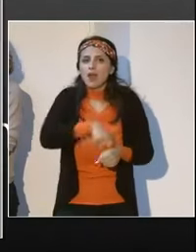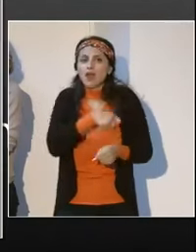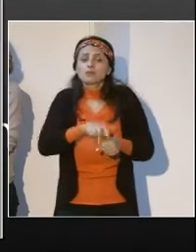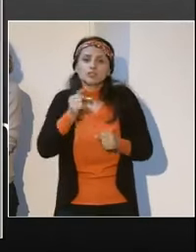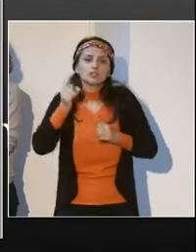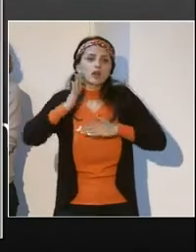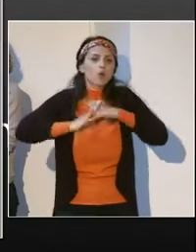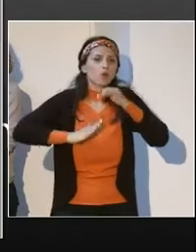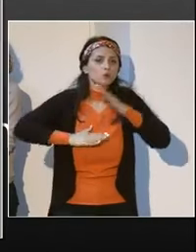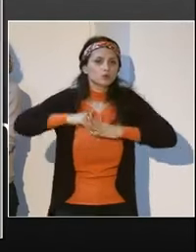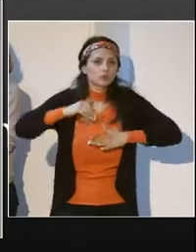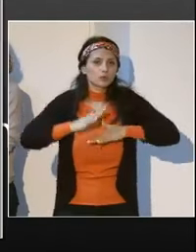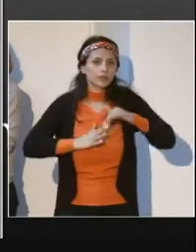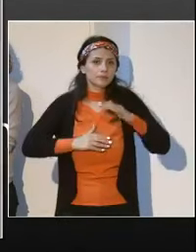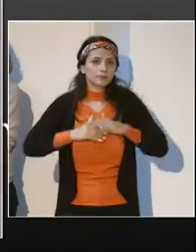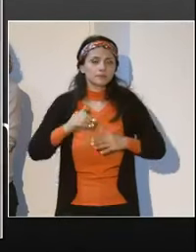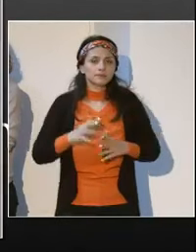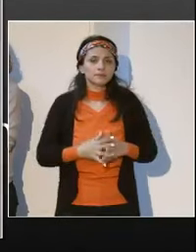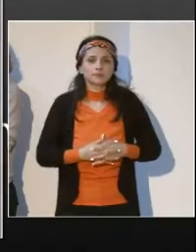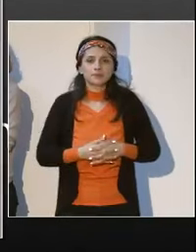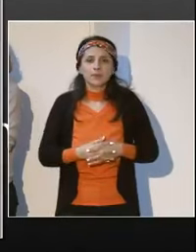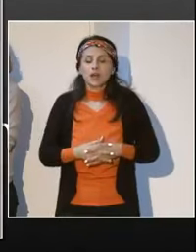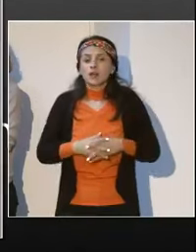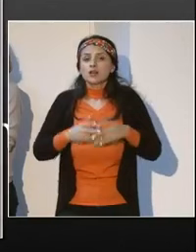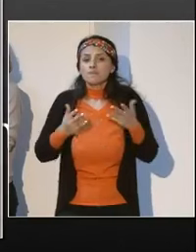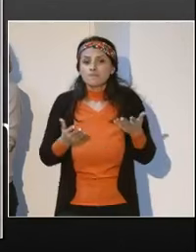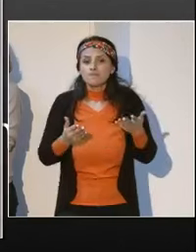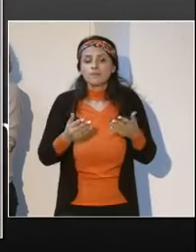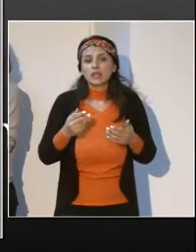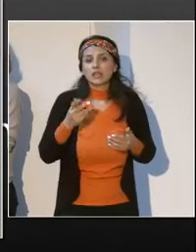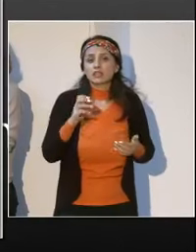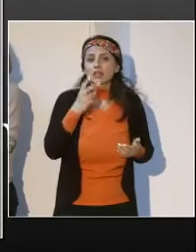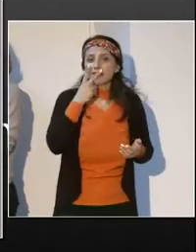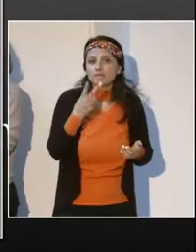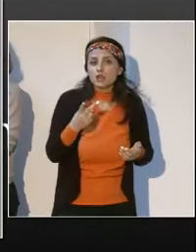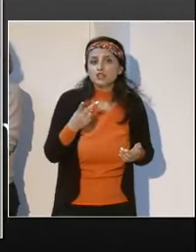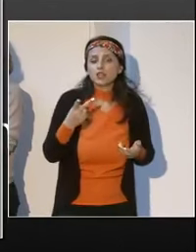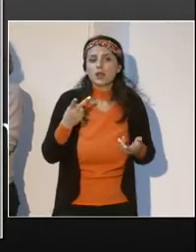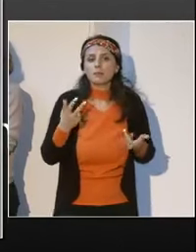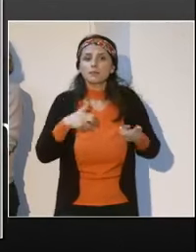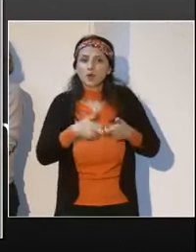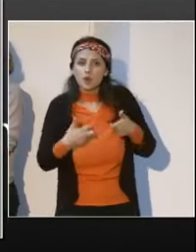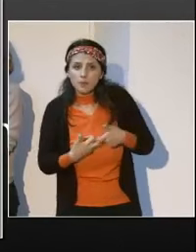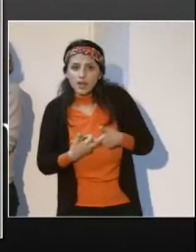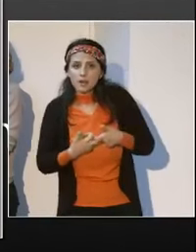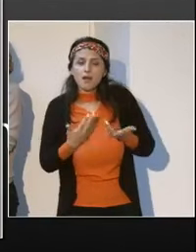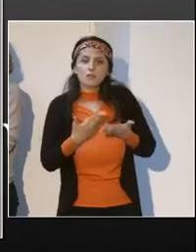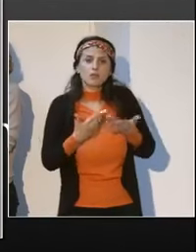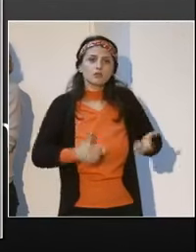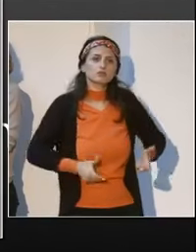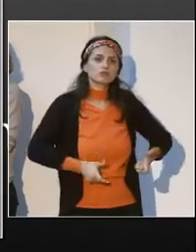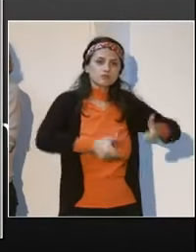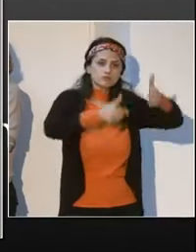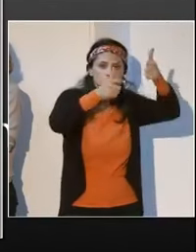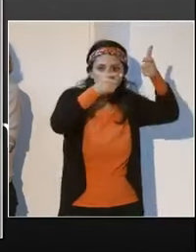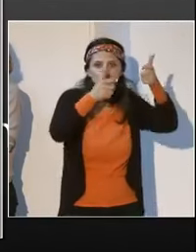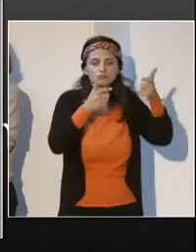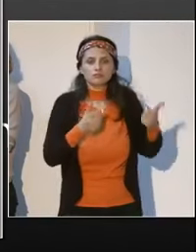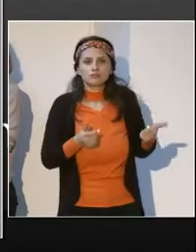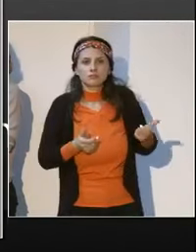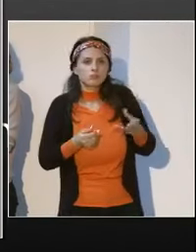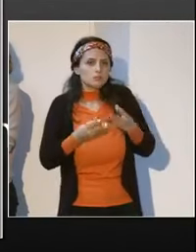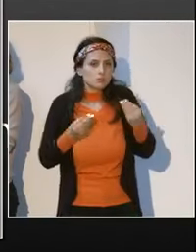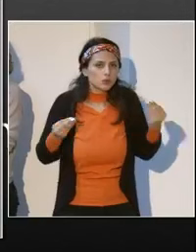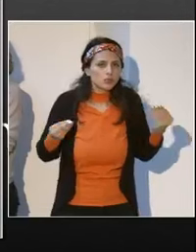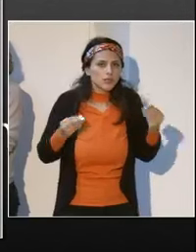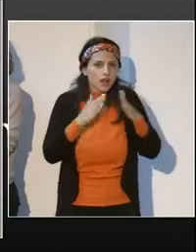să construim în ceea ce privește problematica des instituționalizării trebuie să vă spun că